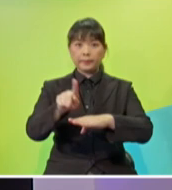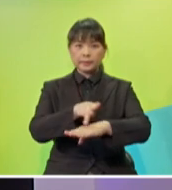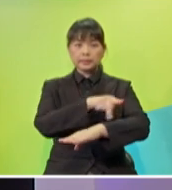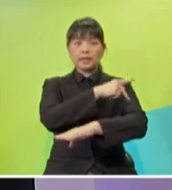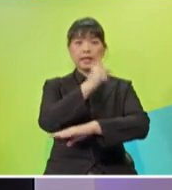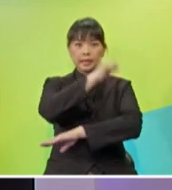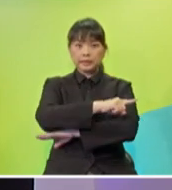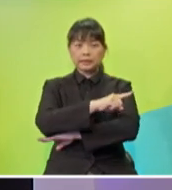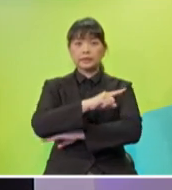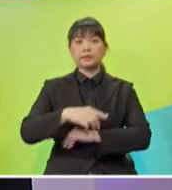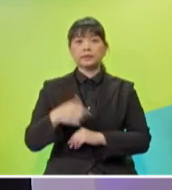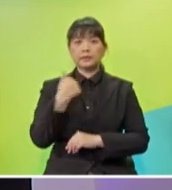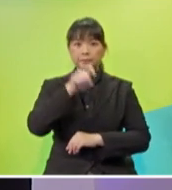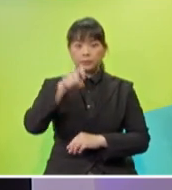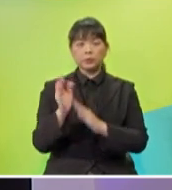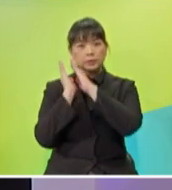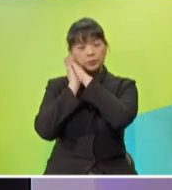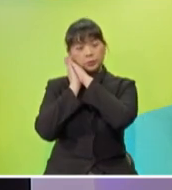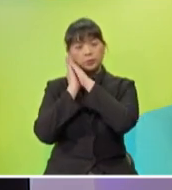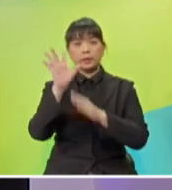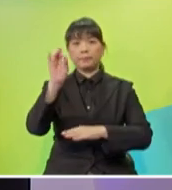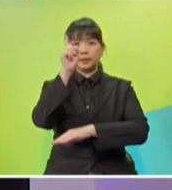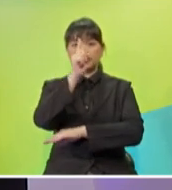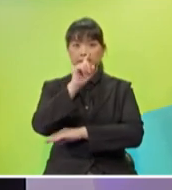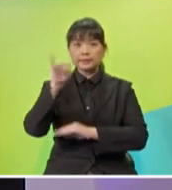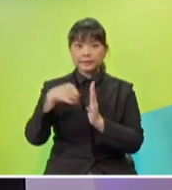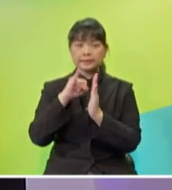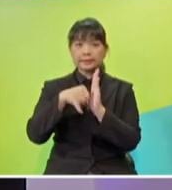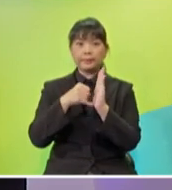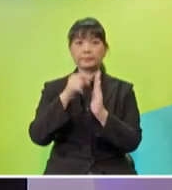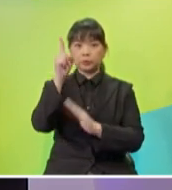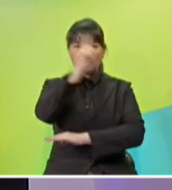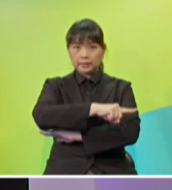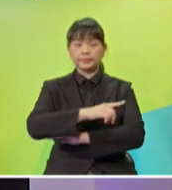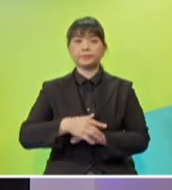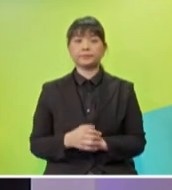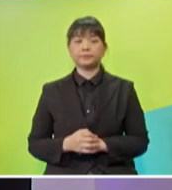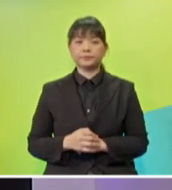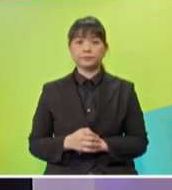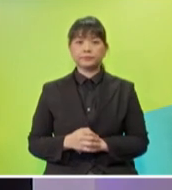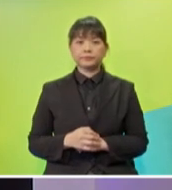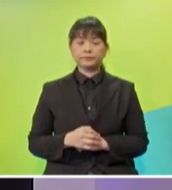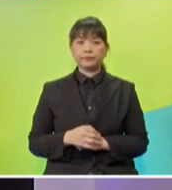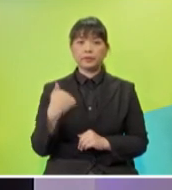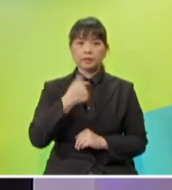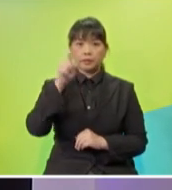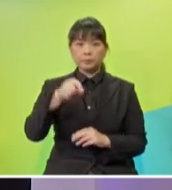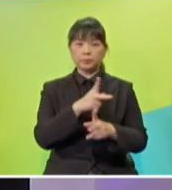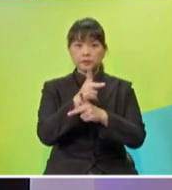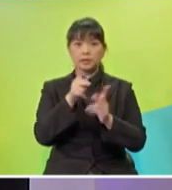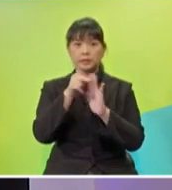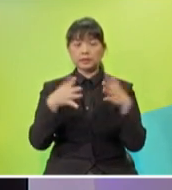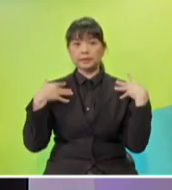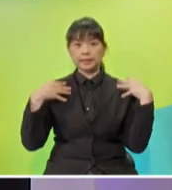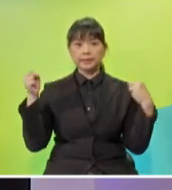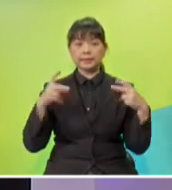sekurang-kurangnya 8 jam sehari ya oke dan yang penting kita perlu menjaga kesehatan